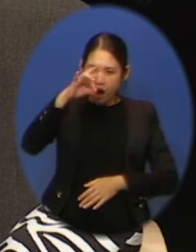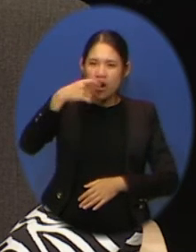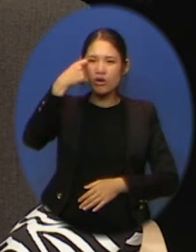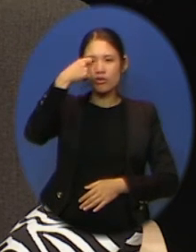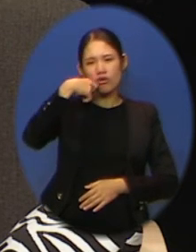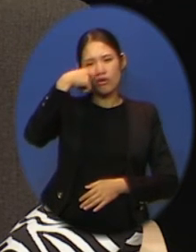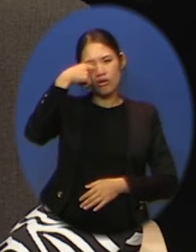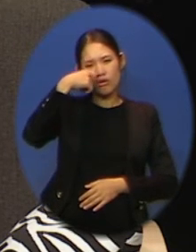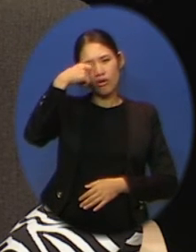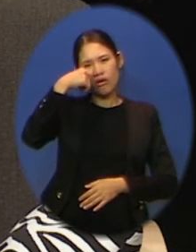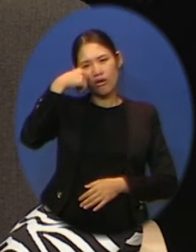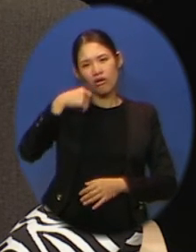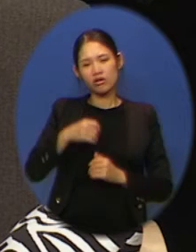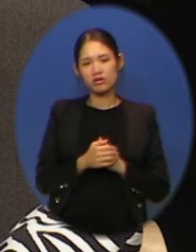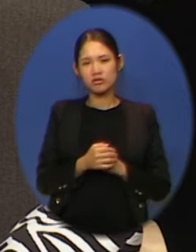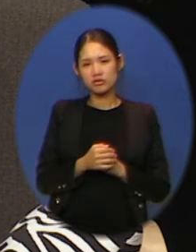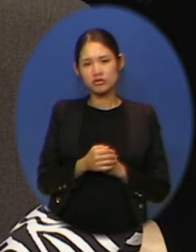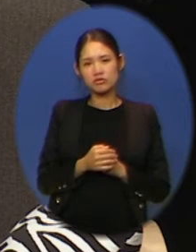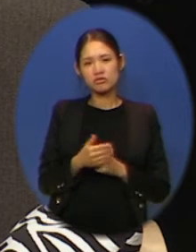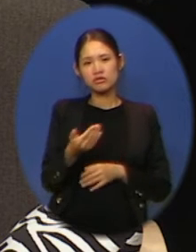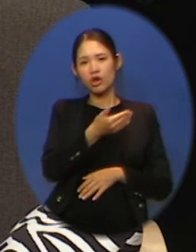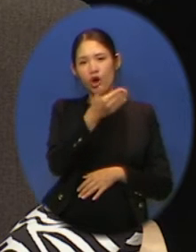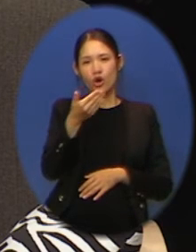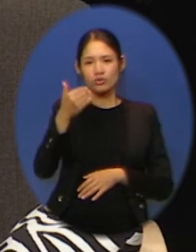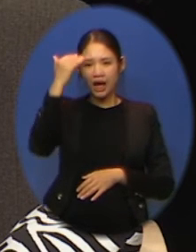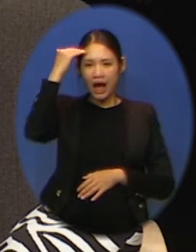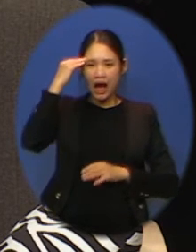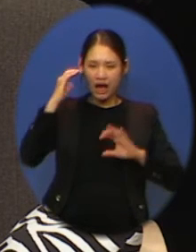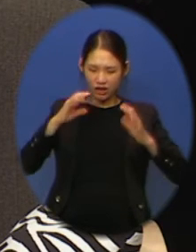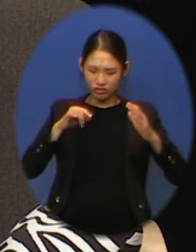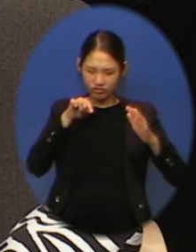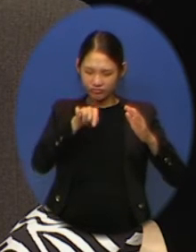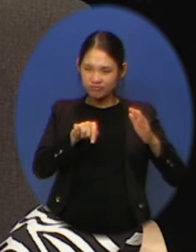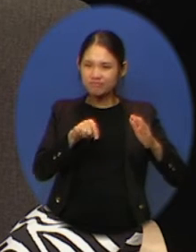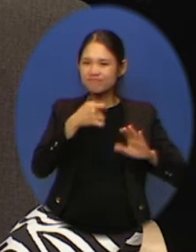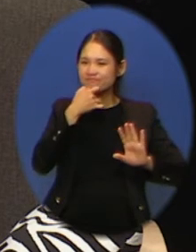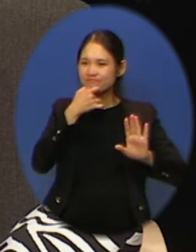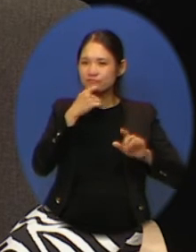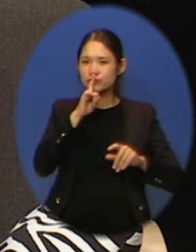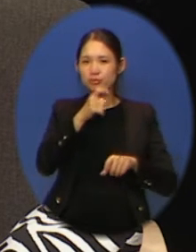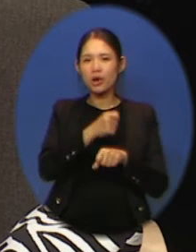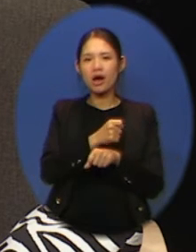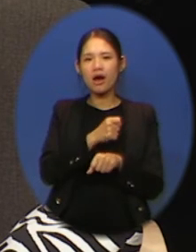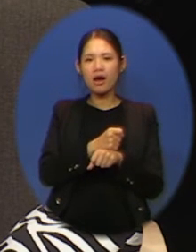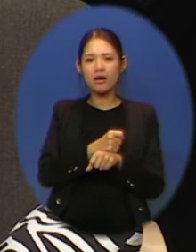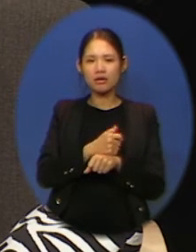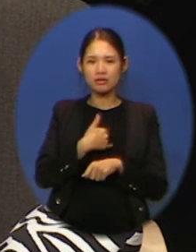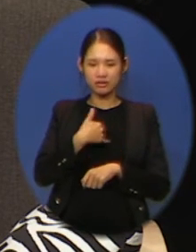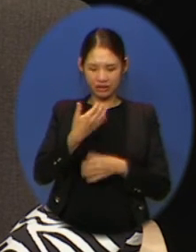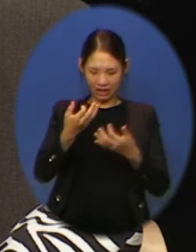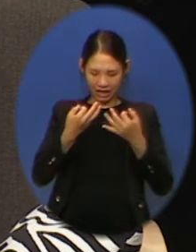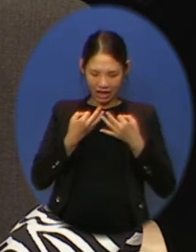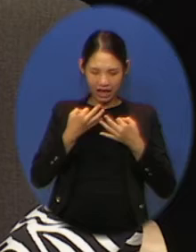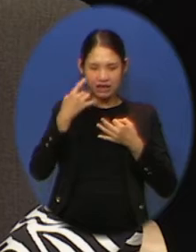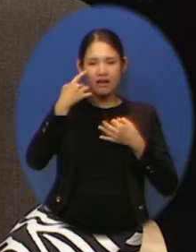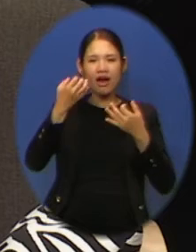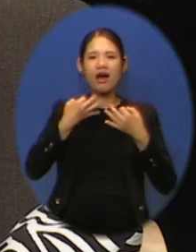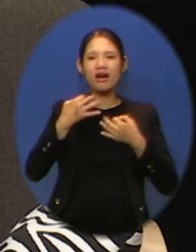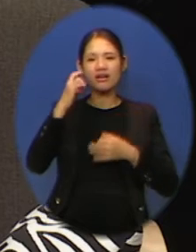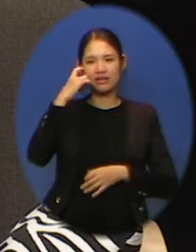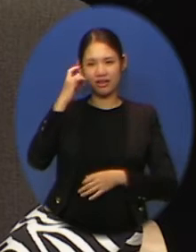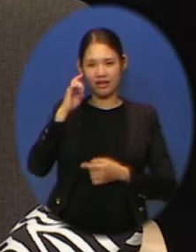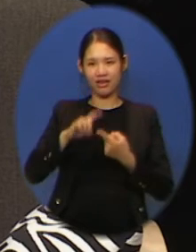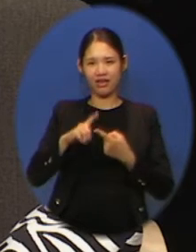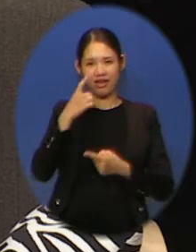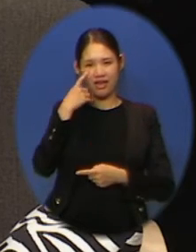야, 그 여러분이 한국이 싫다고 그러실 적마다 나를 좀 생각해 보십시오. 네. 예.